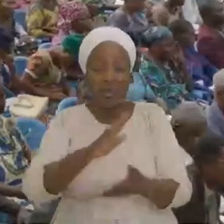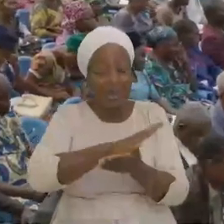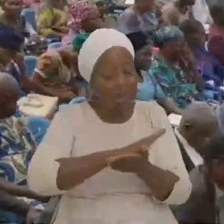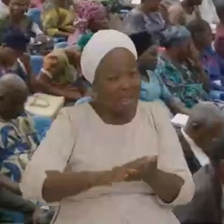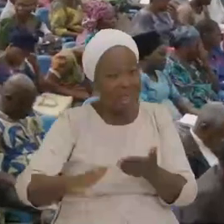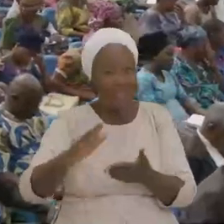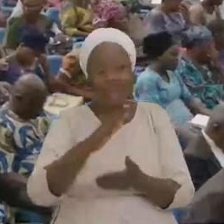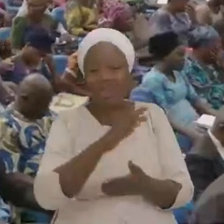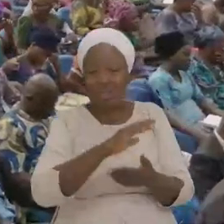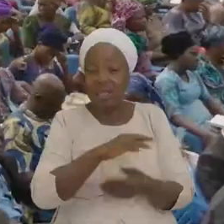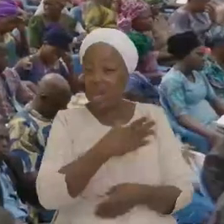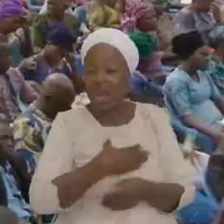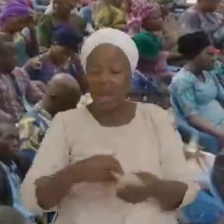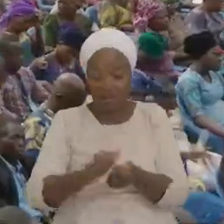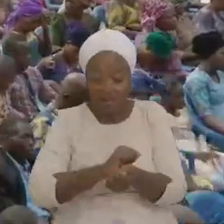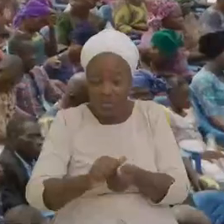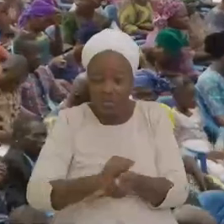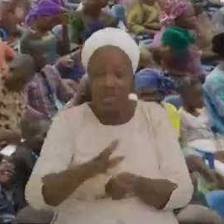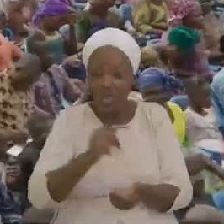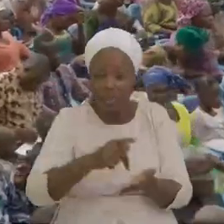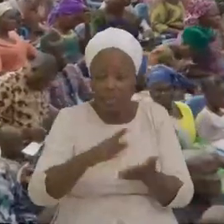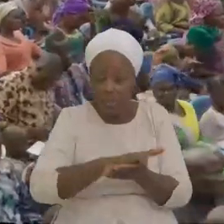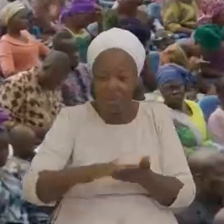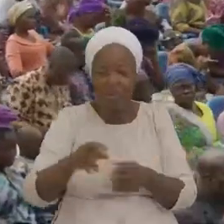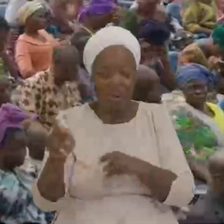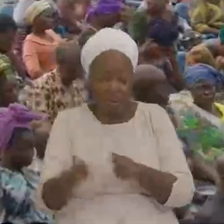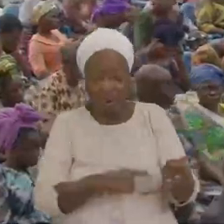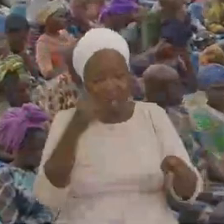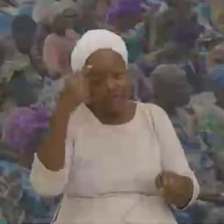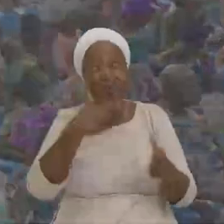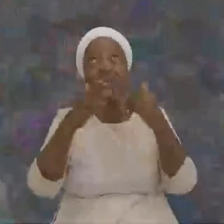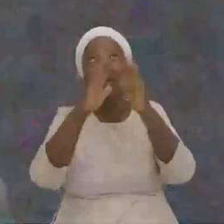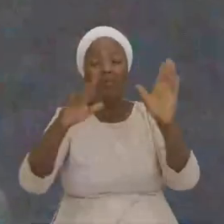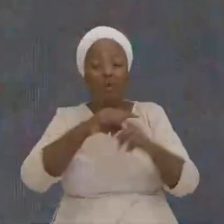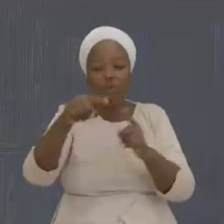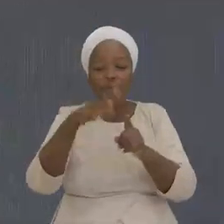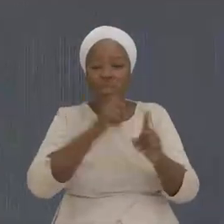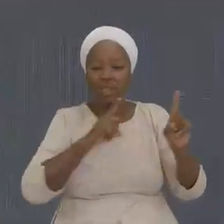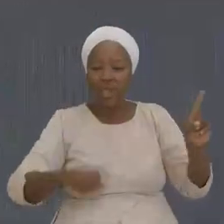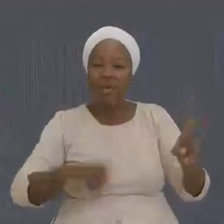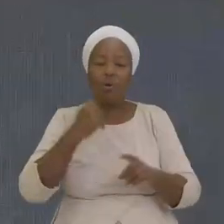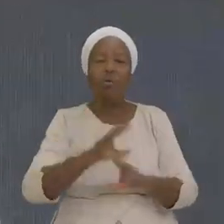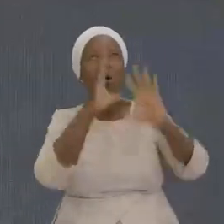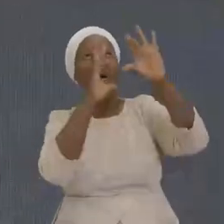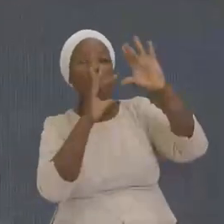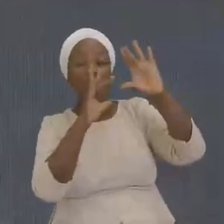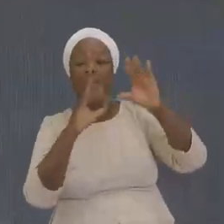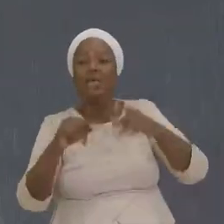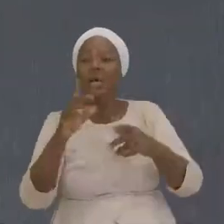et qu'il veut que ce temple soit pur, purifié, purgé, prêt pour le